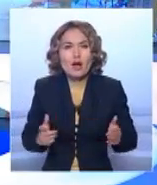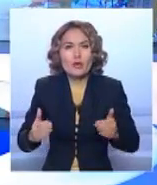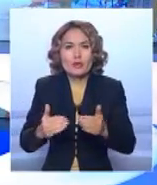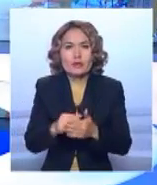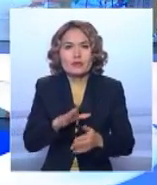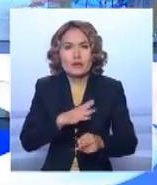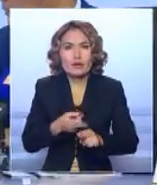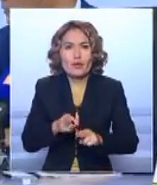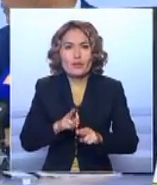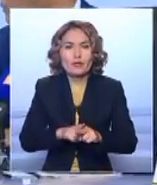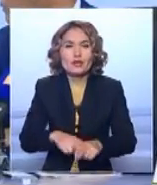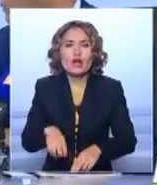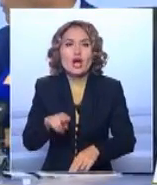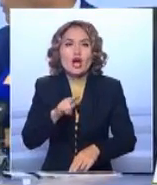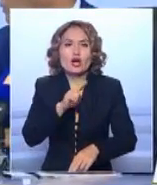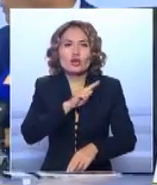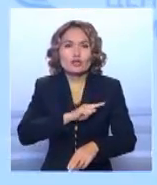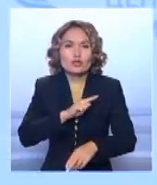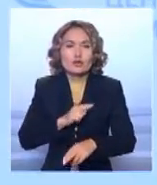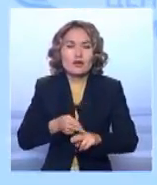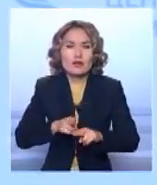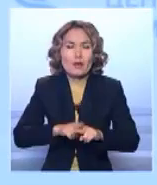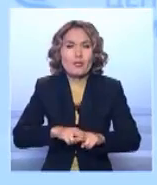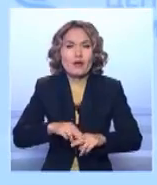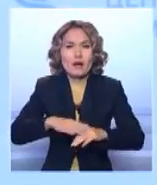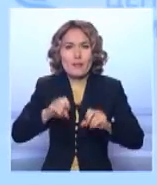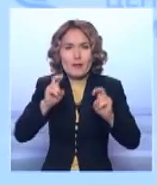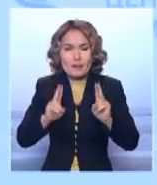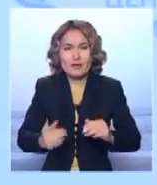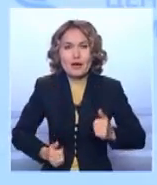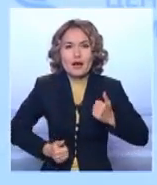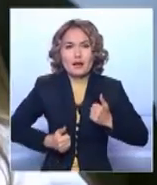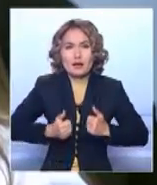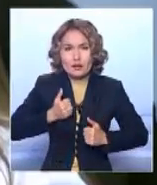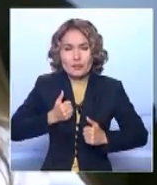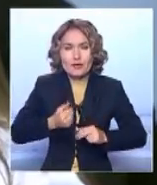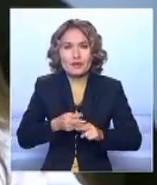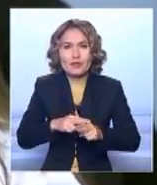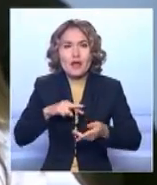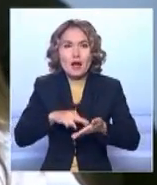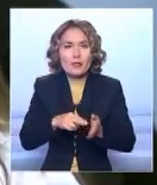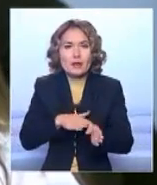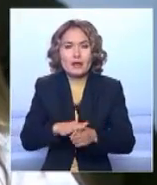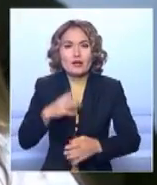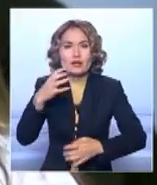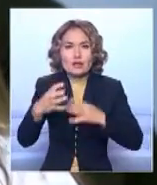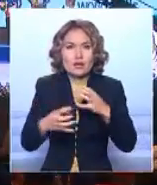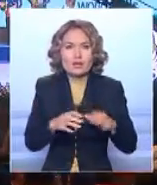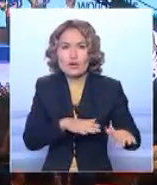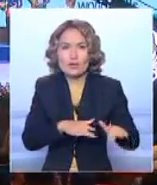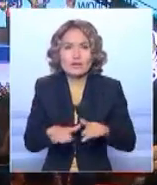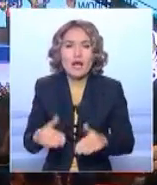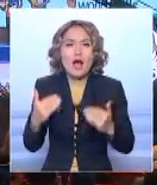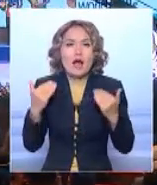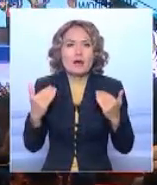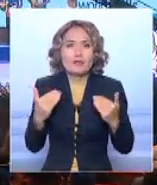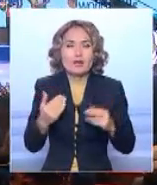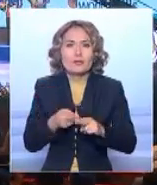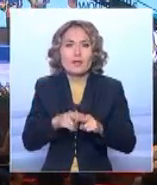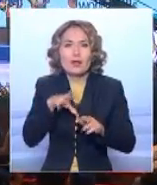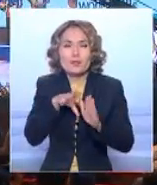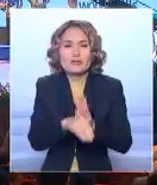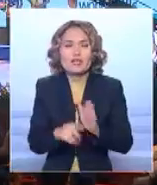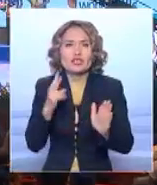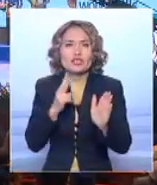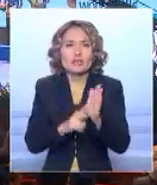кетейік, World Skills жұмысшы мамандығының мәртебесін арттыру және дәріптеуге мақсатталған халықаралық қозғалыс. Қазіргі таңда оның